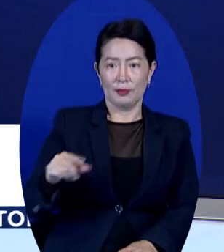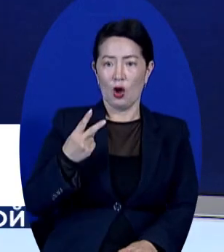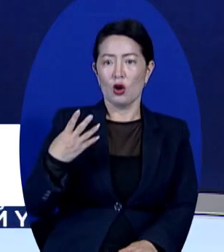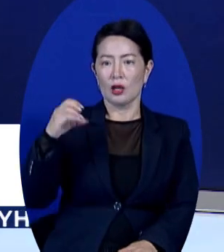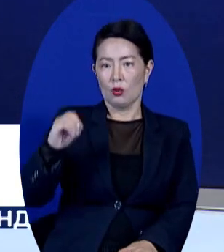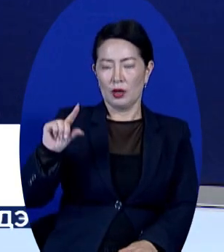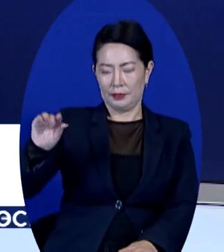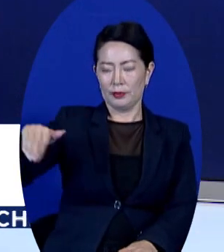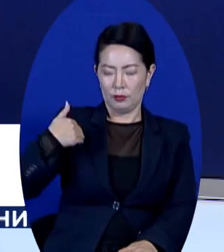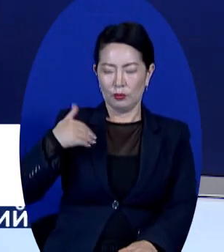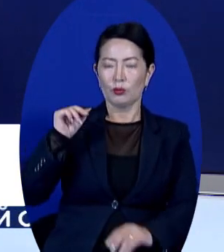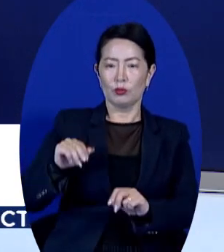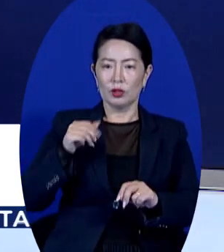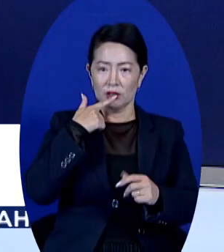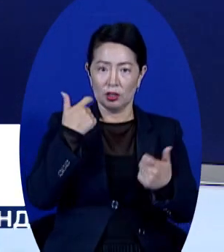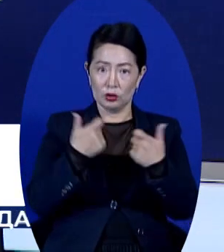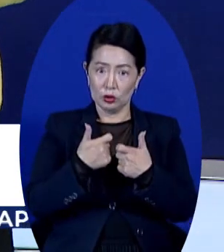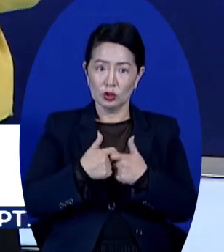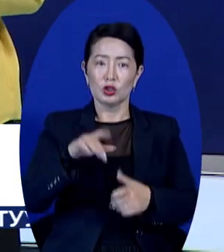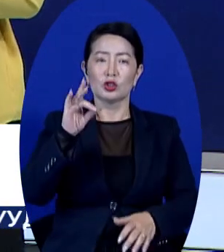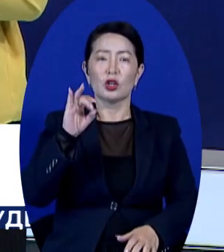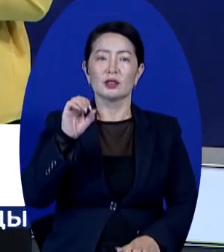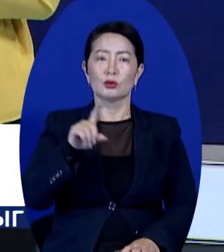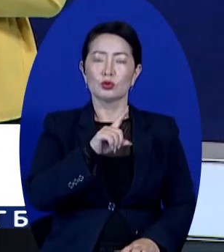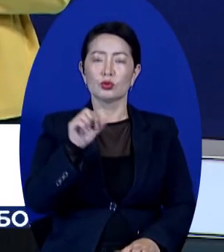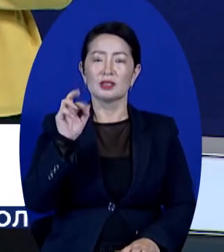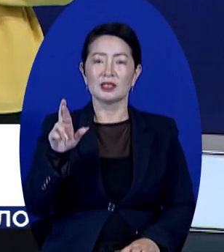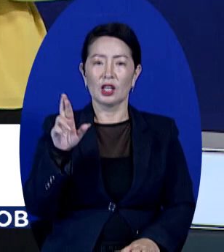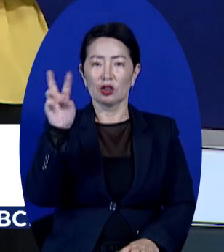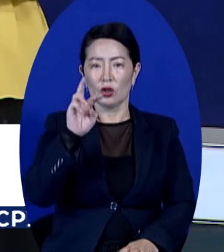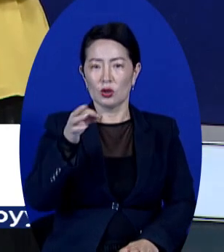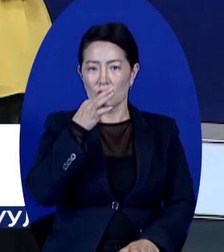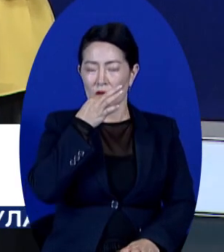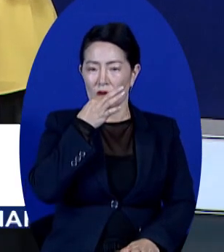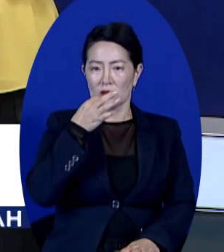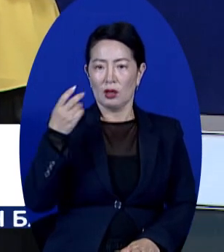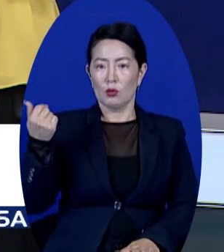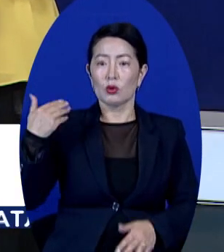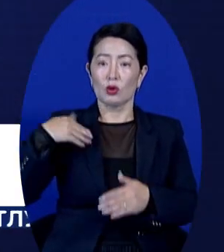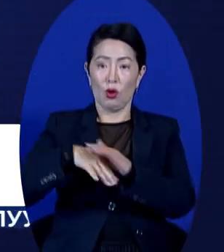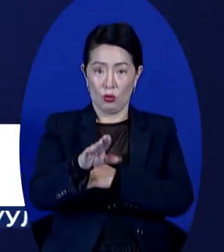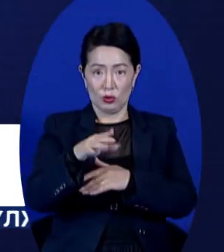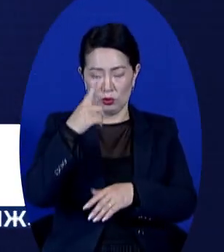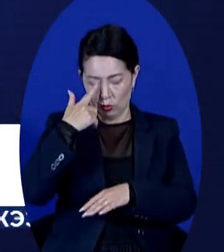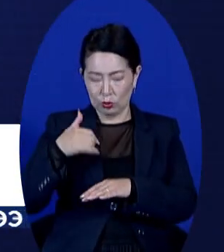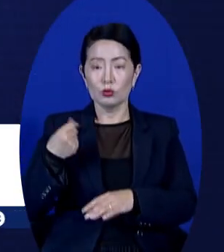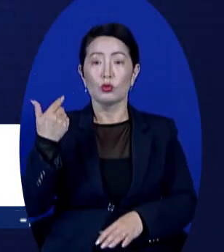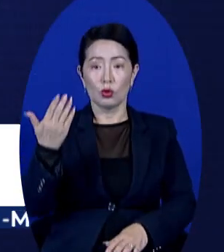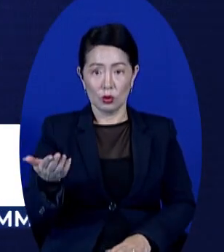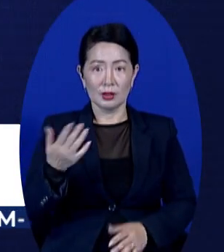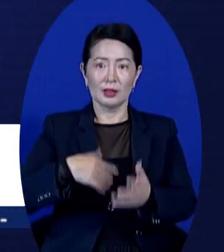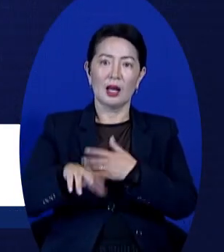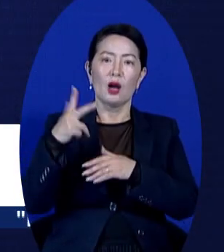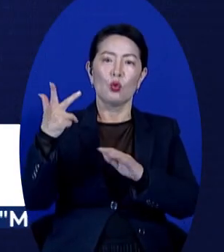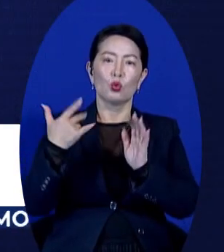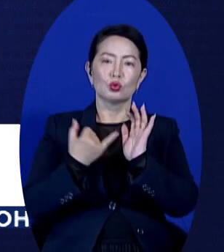нийлүүлэхээр тохиролцсон. Энэ хүрээнд Роснефт компанид 100 сая долларын урьдчилгаа төлбөрийг манай улс хийсэн. За ингэснээрээ Монгол улс 36